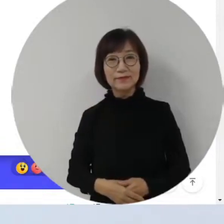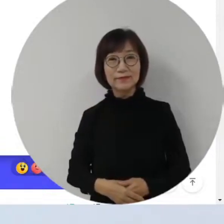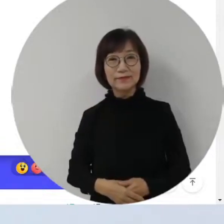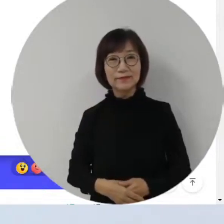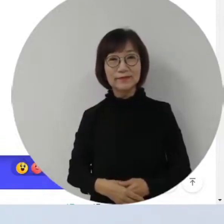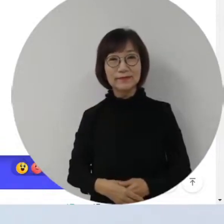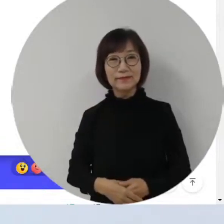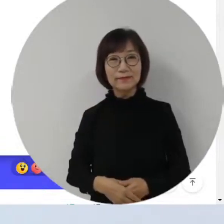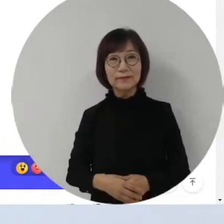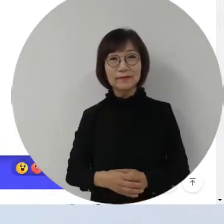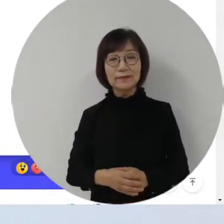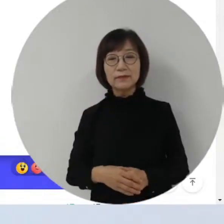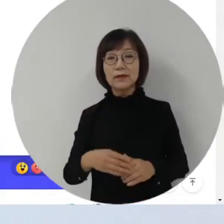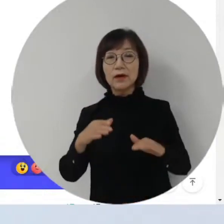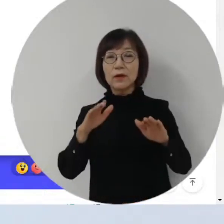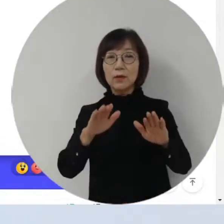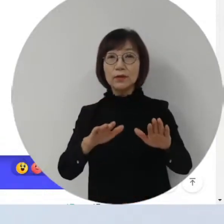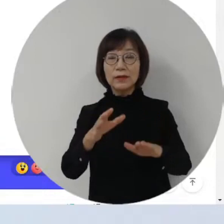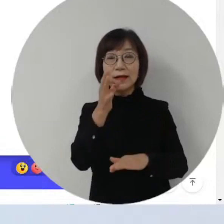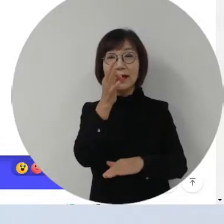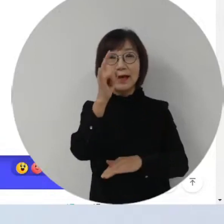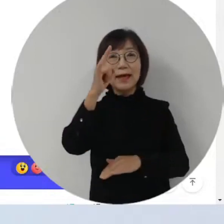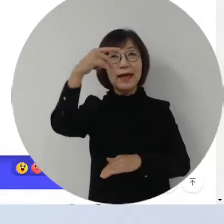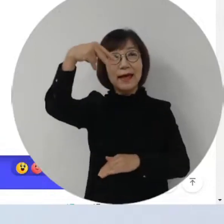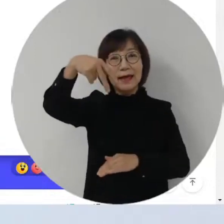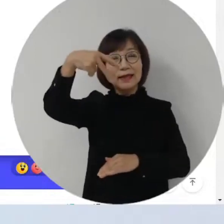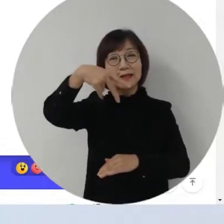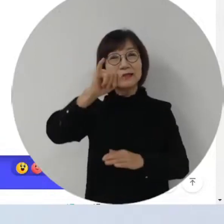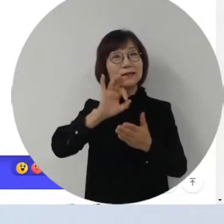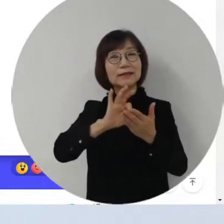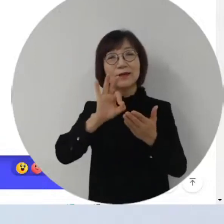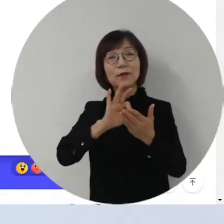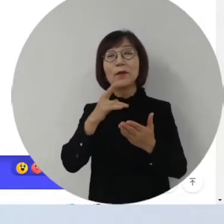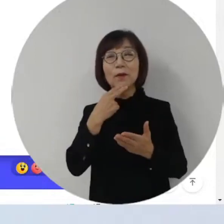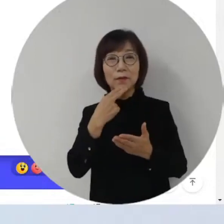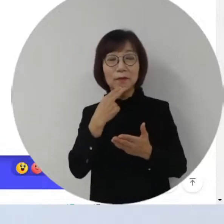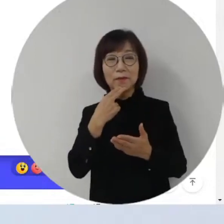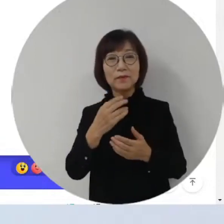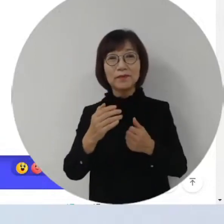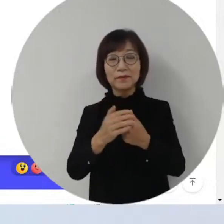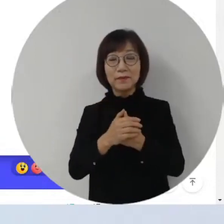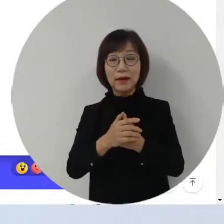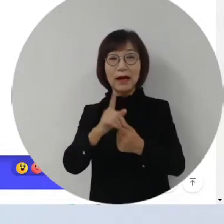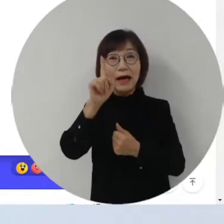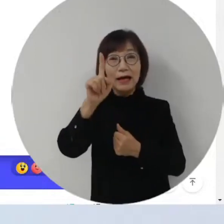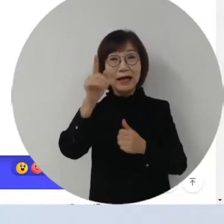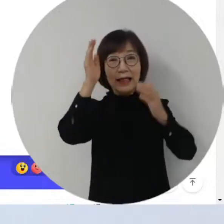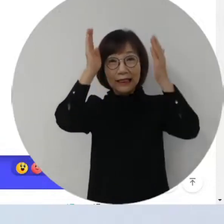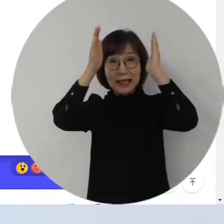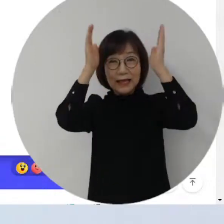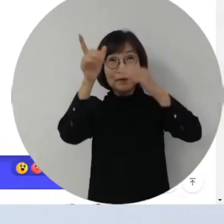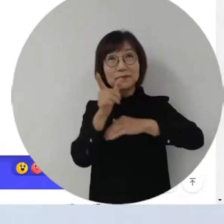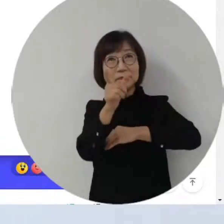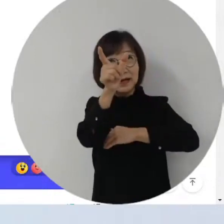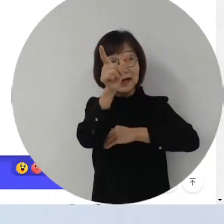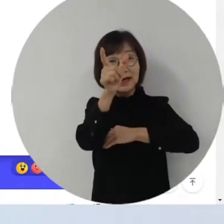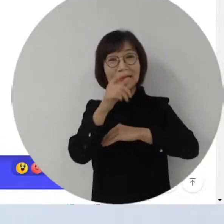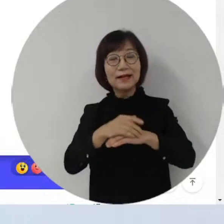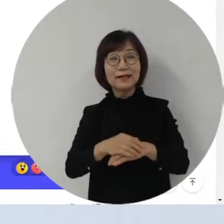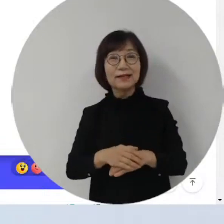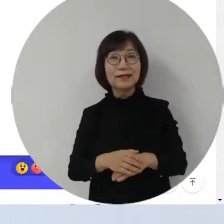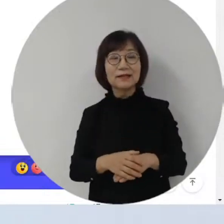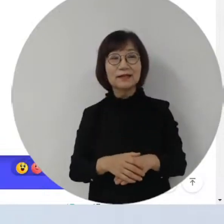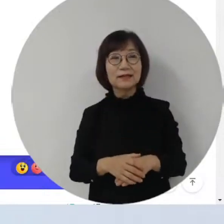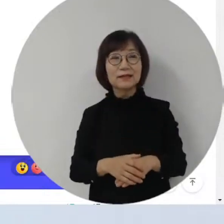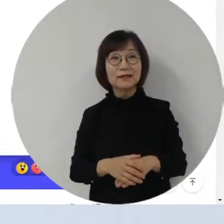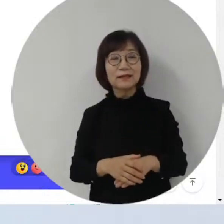있는데 여러분들 엣지 브라우저를 사용해서 뭔가를 많이 검색하고 정보를 찾으셨다면 이